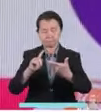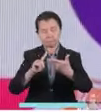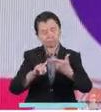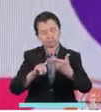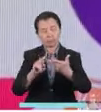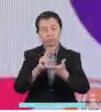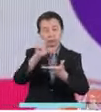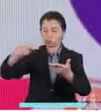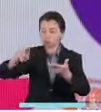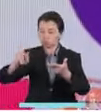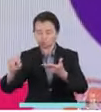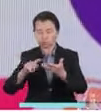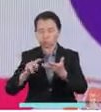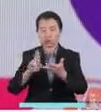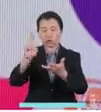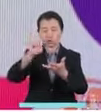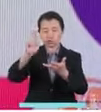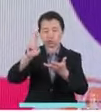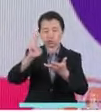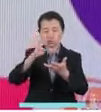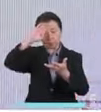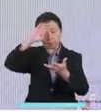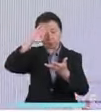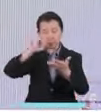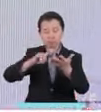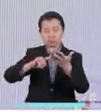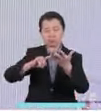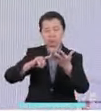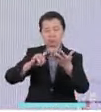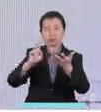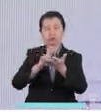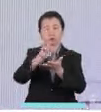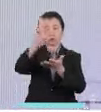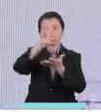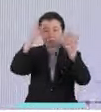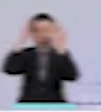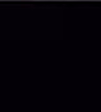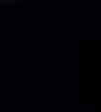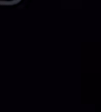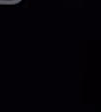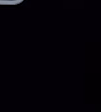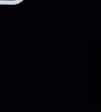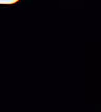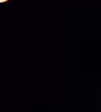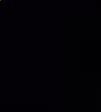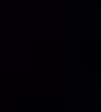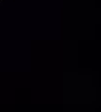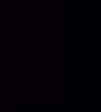UTM, Universiti Tun Hussein, Universiti Malaysia Pahang dan Universiti Perlis. Siapa kata Tibet tidak ada masa depan?